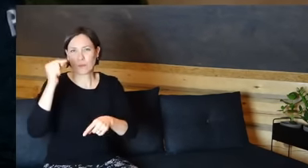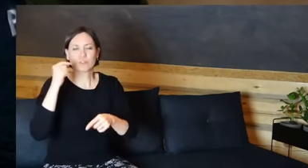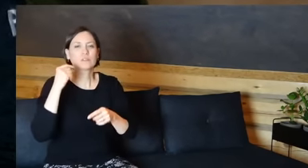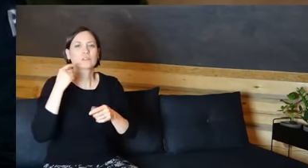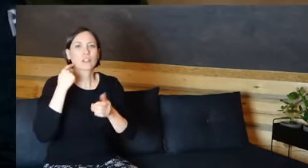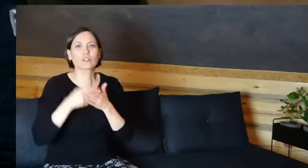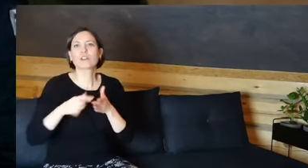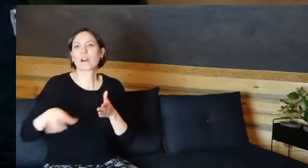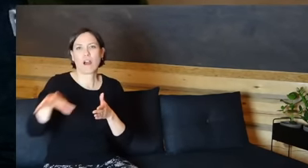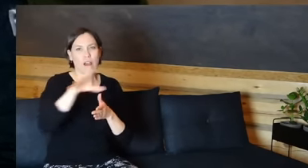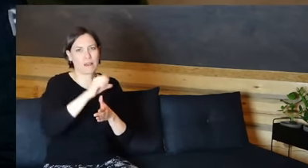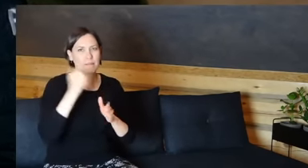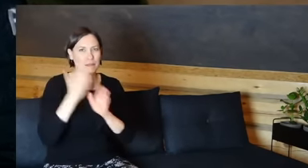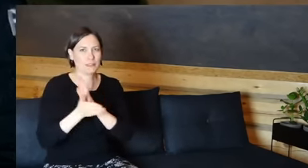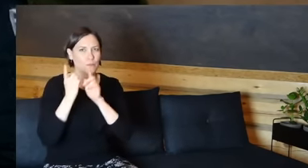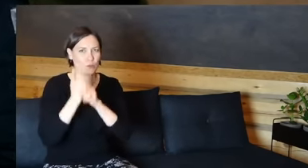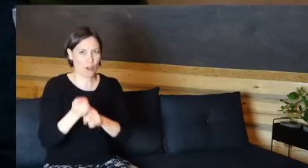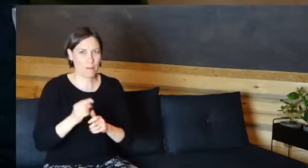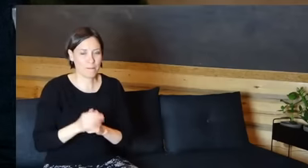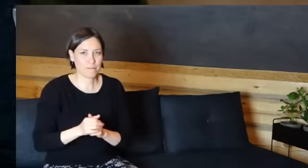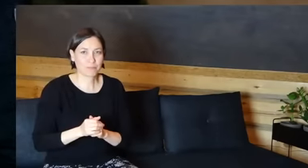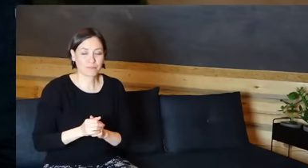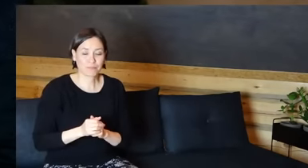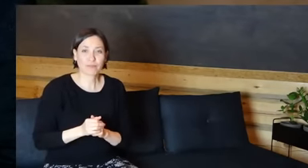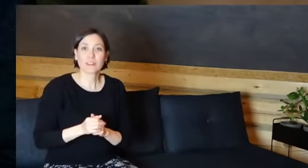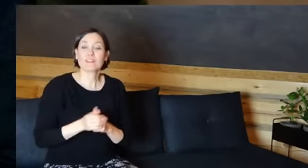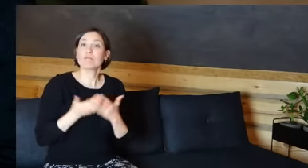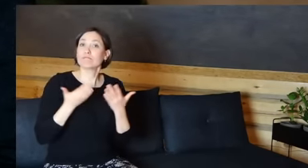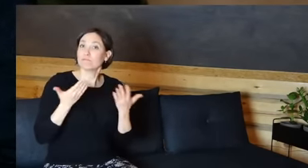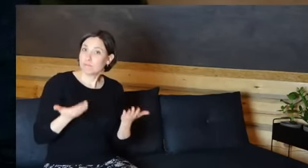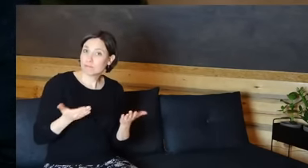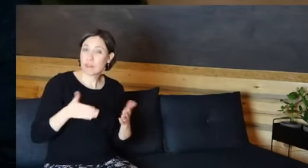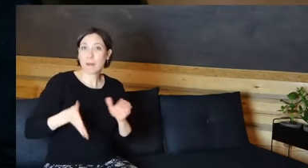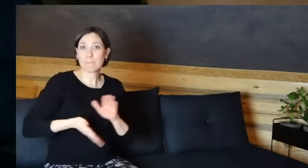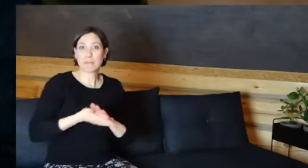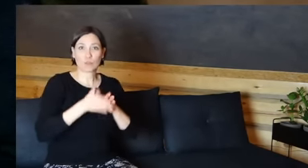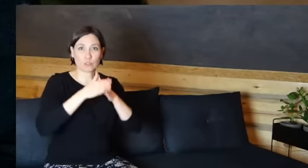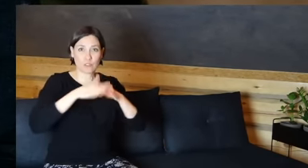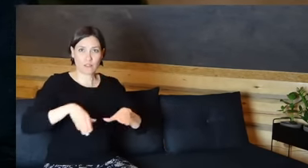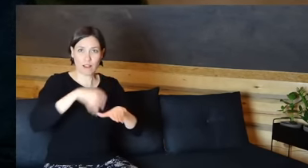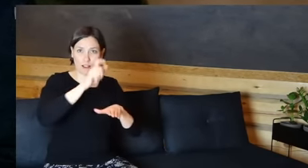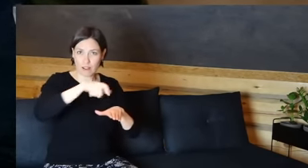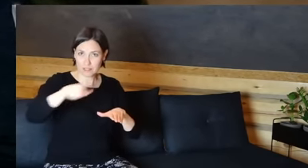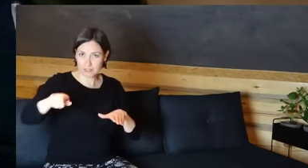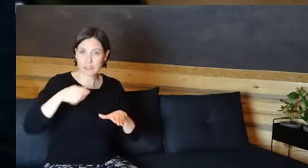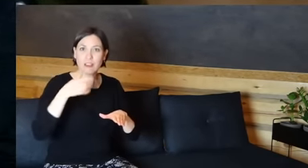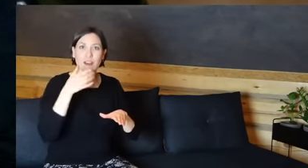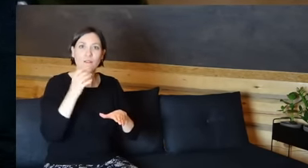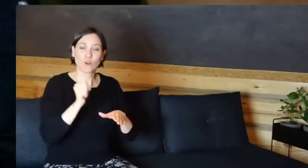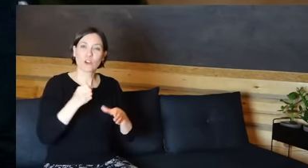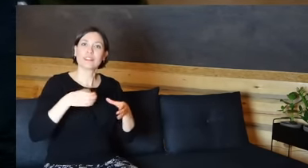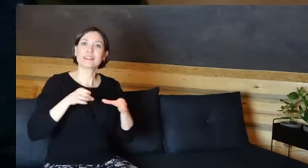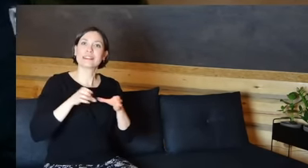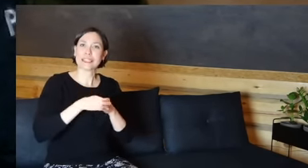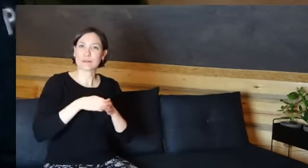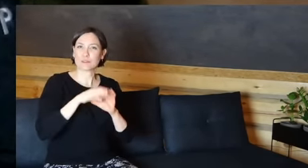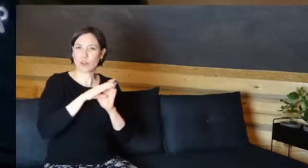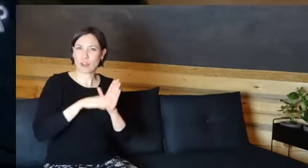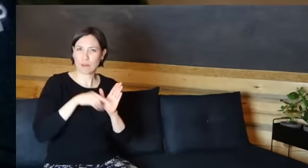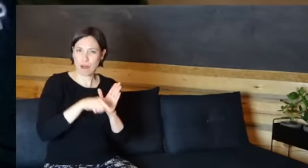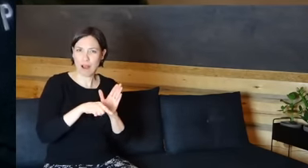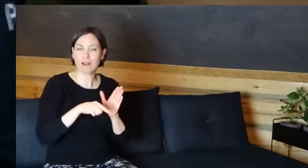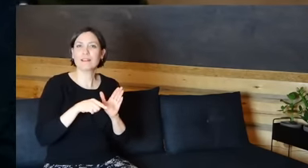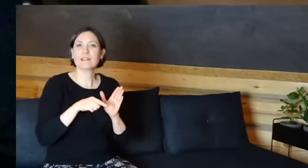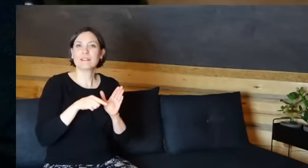urheilukerron arvontaan. No sitten muuten, niin perustavalaiset voi laittaa Teamsiin, positiivinen perustava,